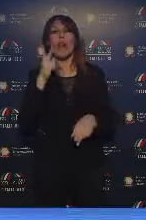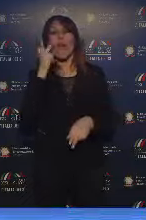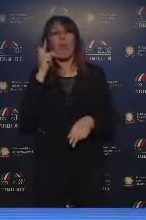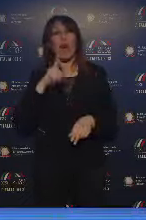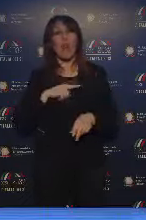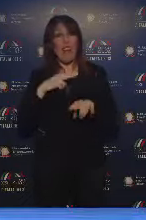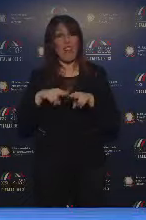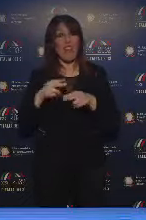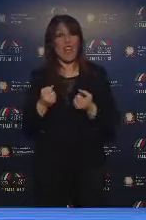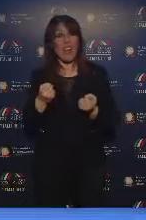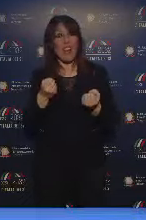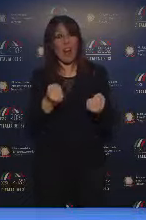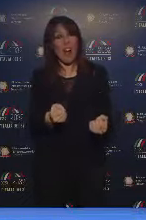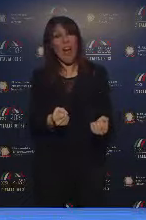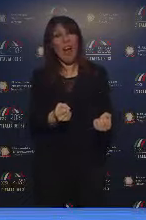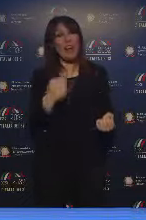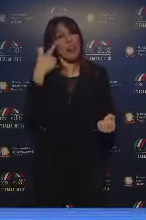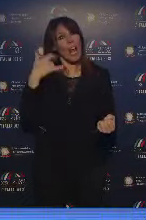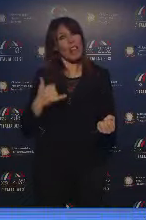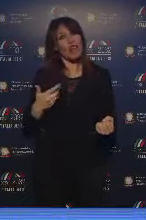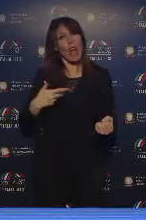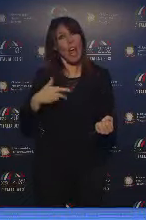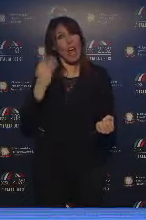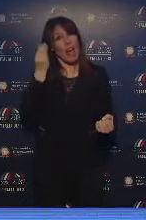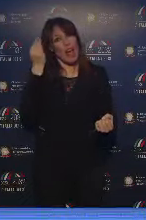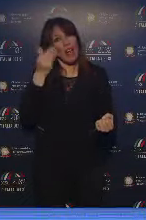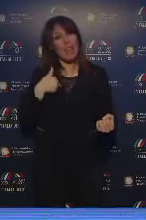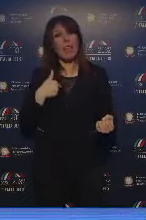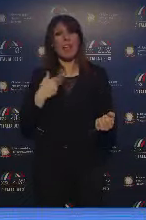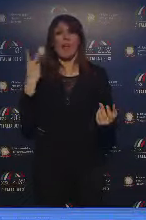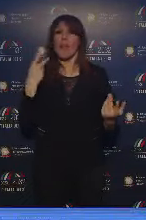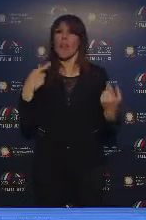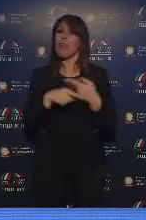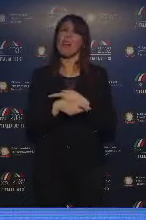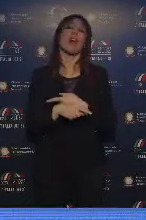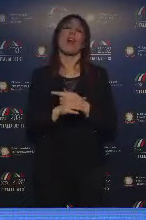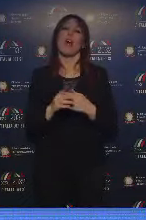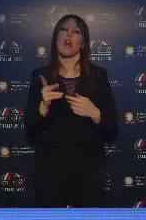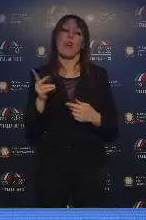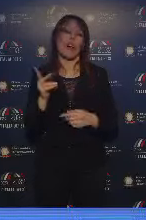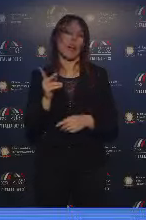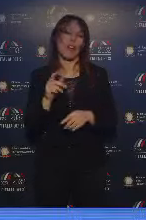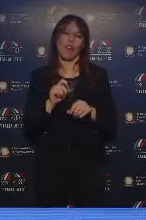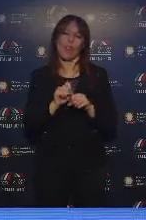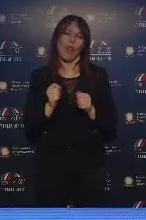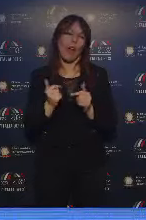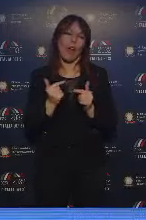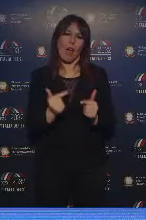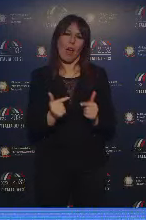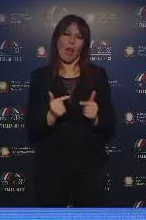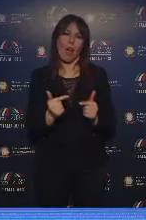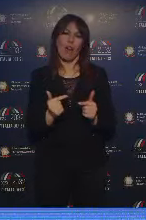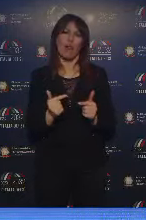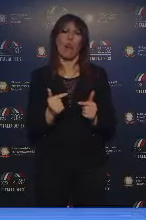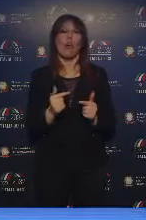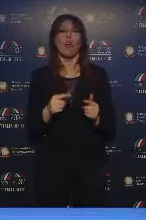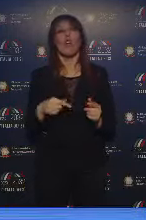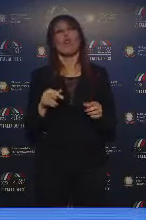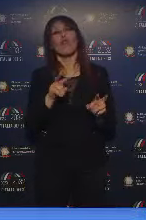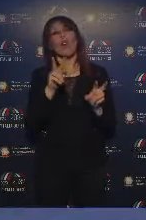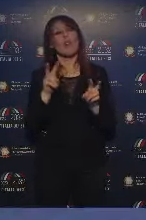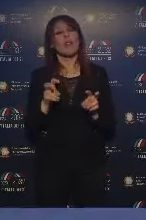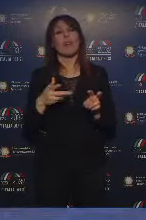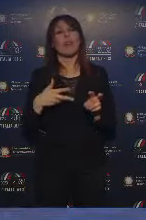il Ferrari pensando di fare una cosa intelligente rischia di fare qualcosa di assolutamente dannoso e poi c'è il tema di cui